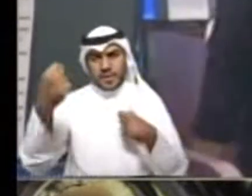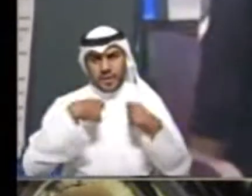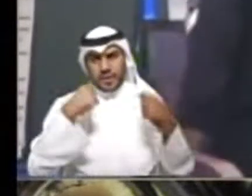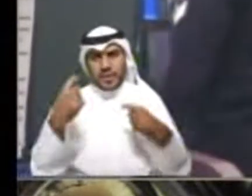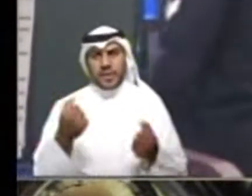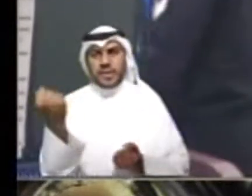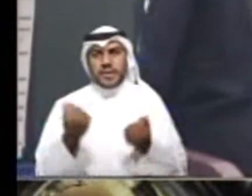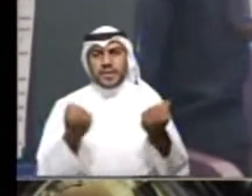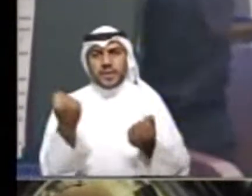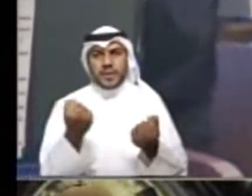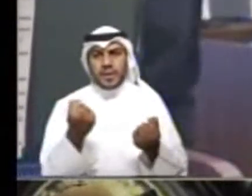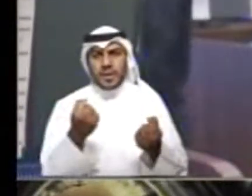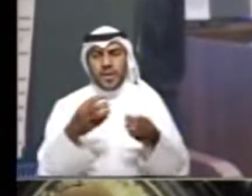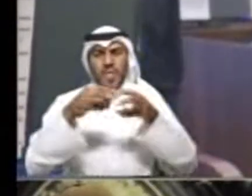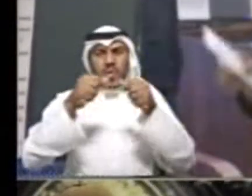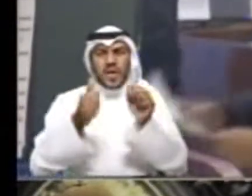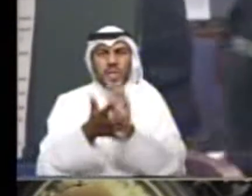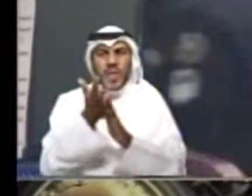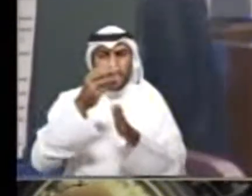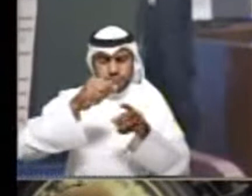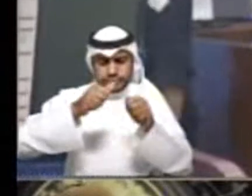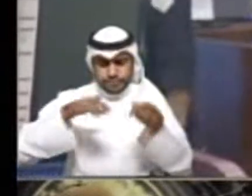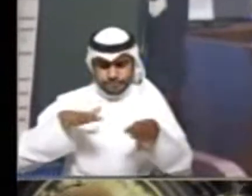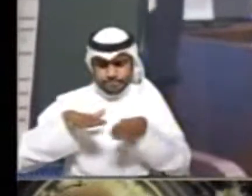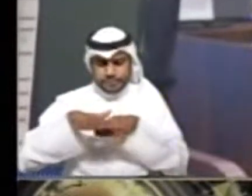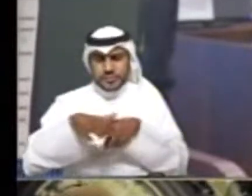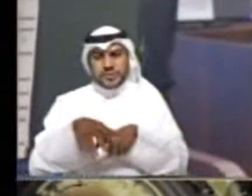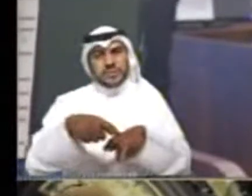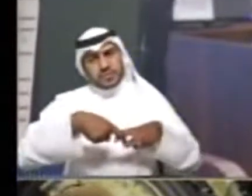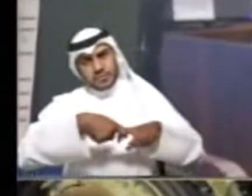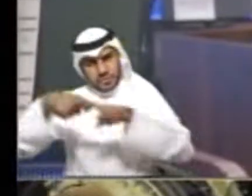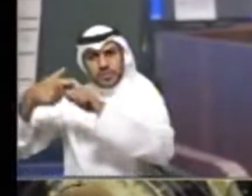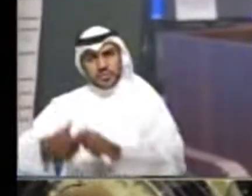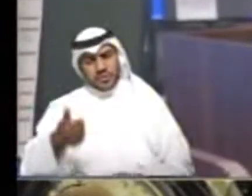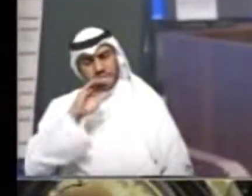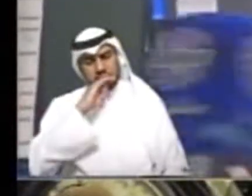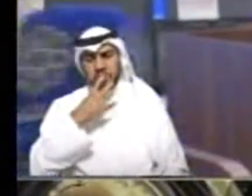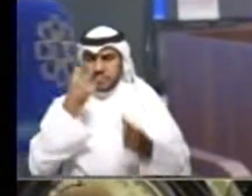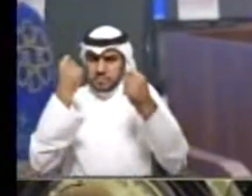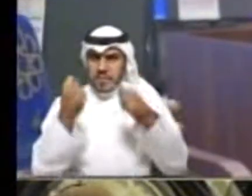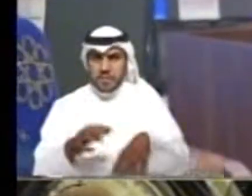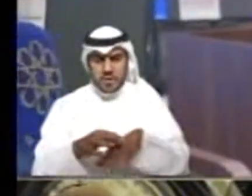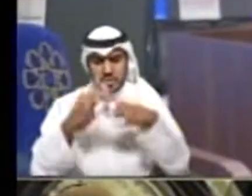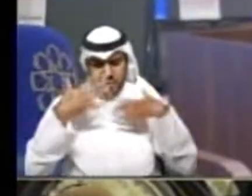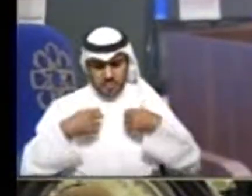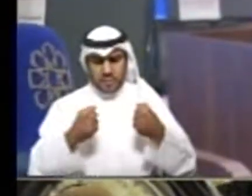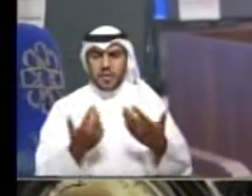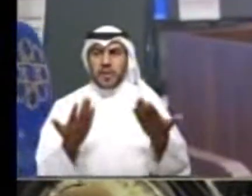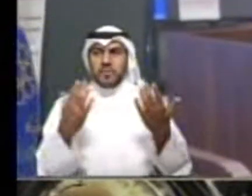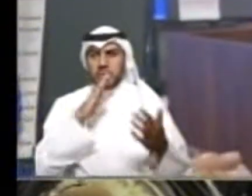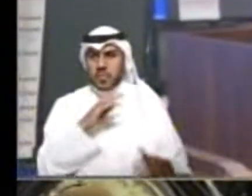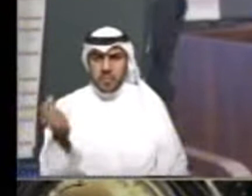احتجاز مركبة في الطين، وتم التعامل معها ولله الحمد، لا يوجد أي إصابة. رائد بدر